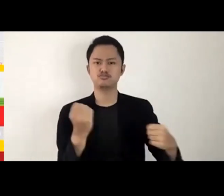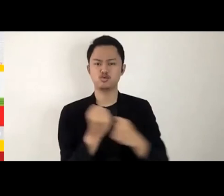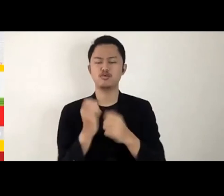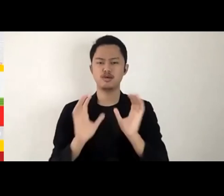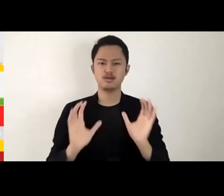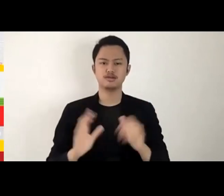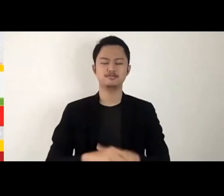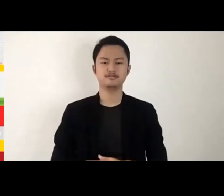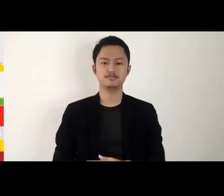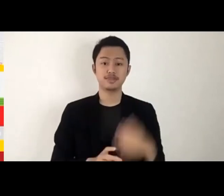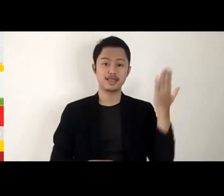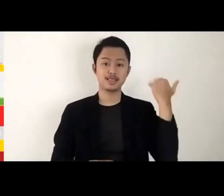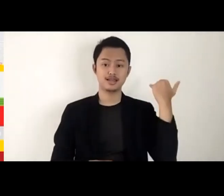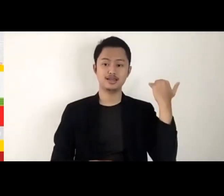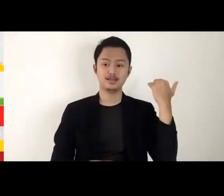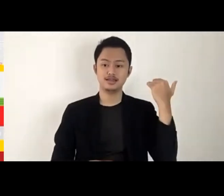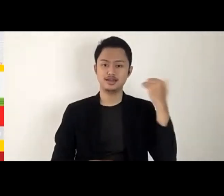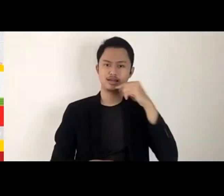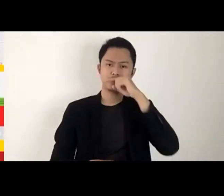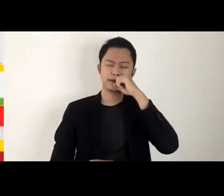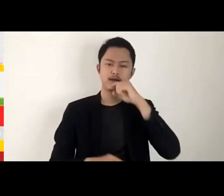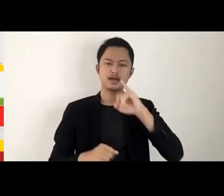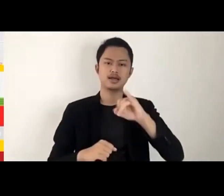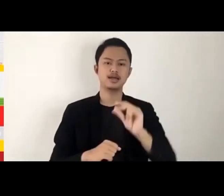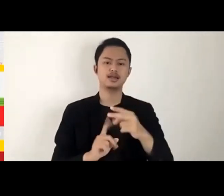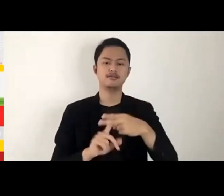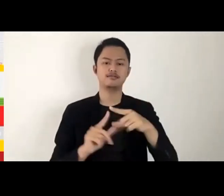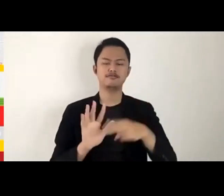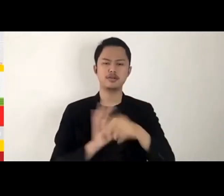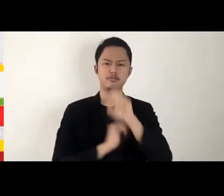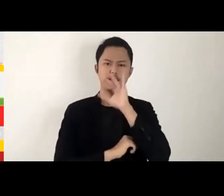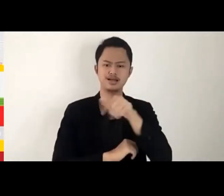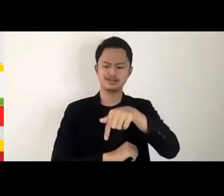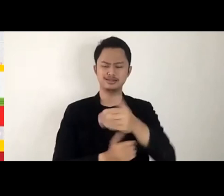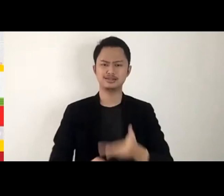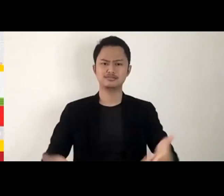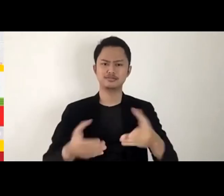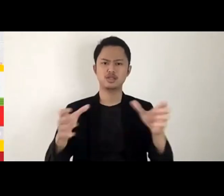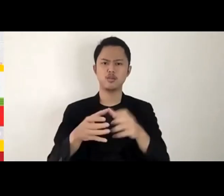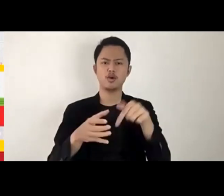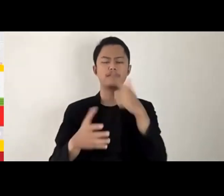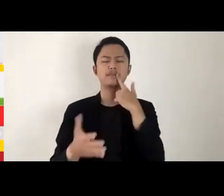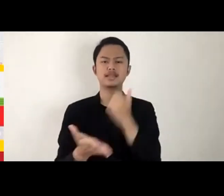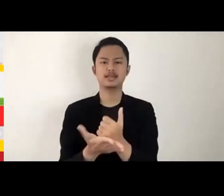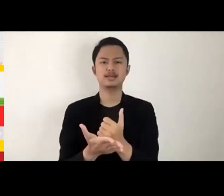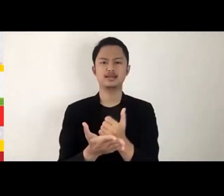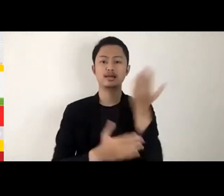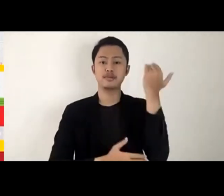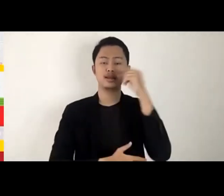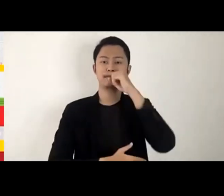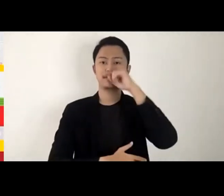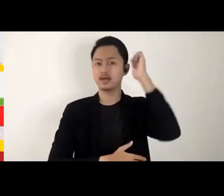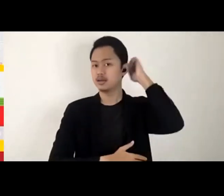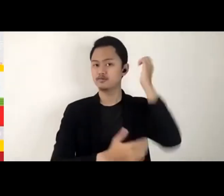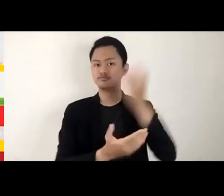sebagaimana disebutkan oleh akhir-akhir Vania bawa memang mungkin volumenya sangat penting Dari kemarin bapak ibu semua